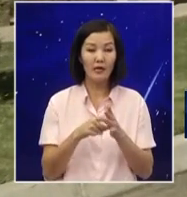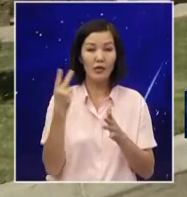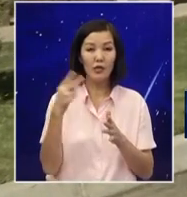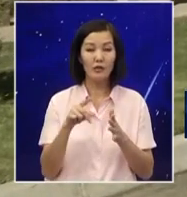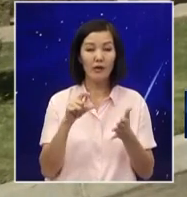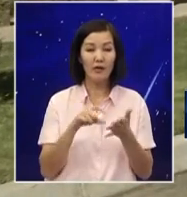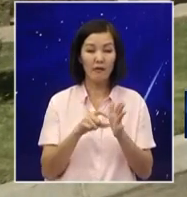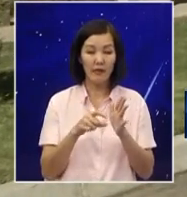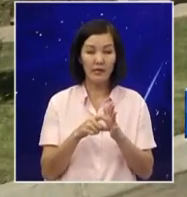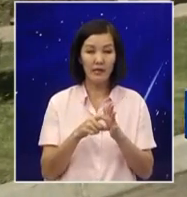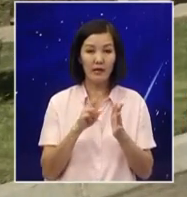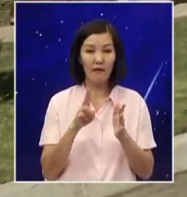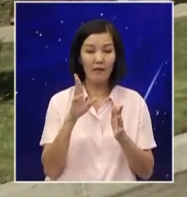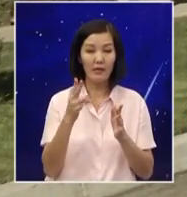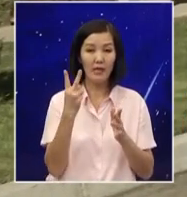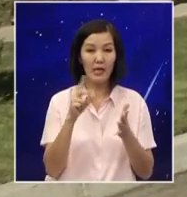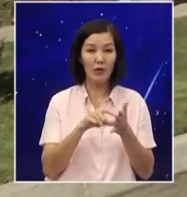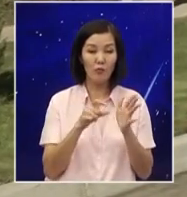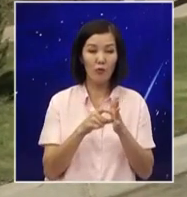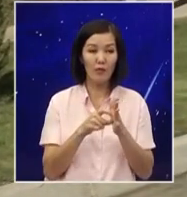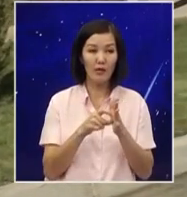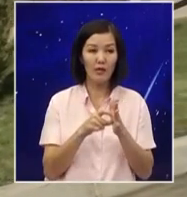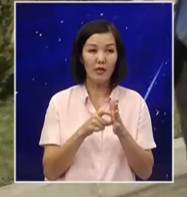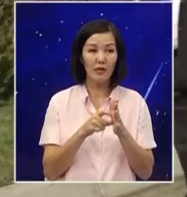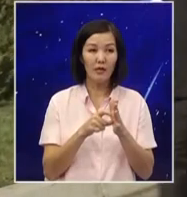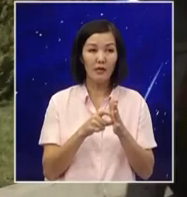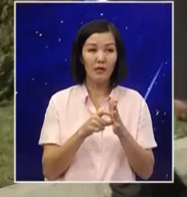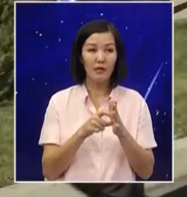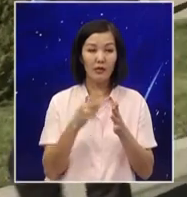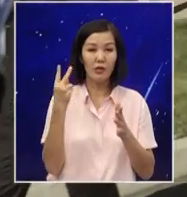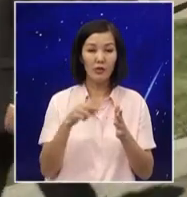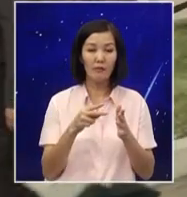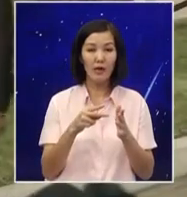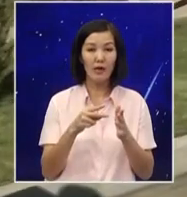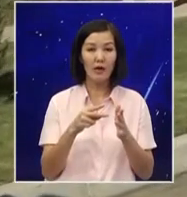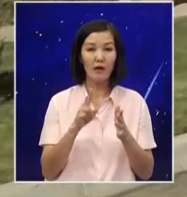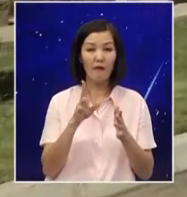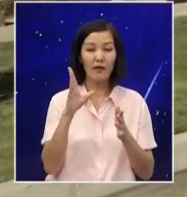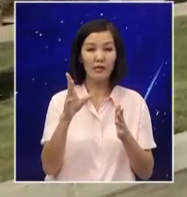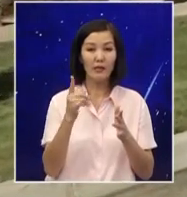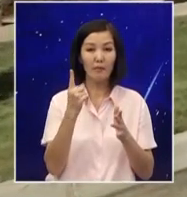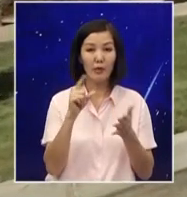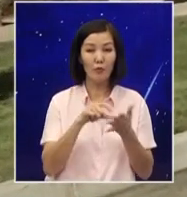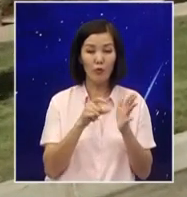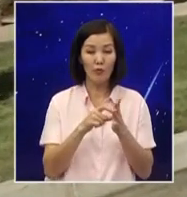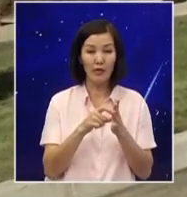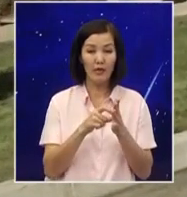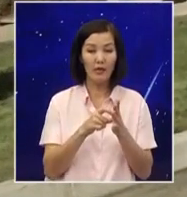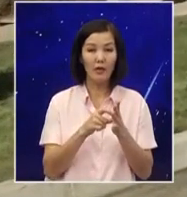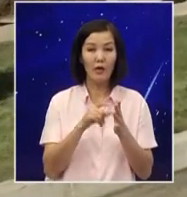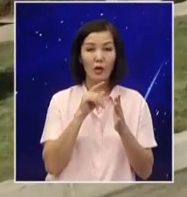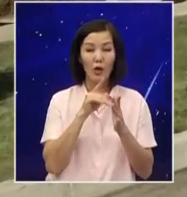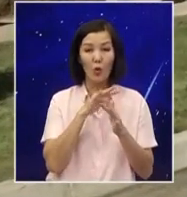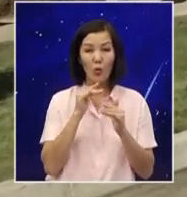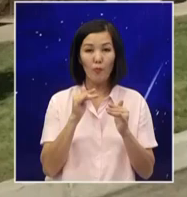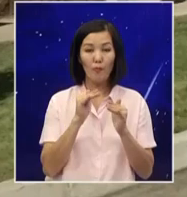20 пәтері 2 комнат, сонан 20 квартира 1 комнаттан. Соны бүгін халыққа, көппалалы